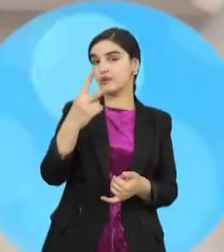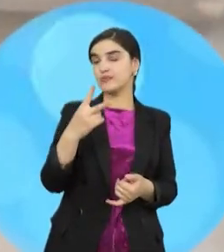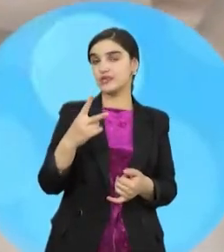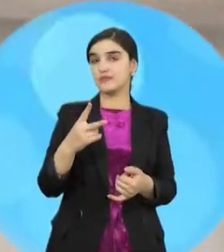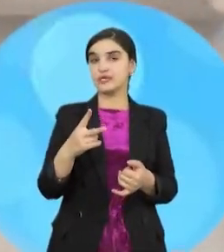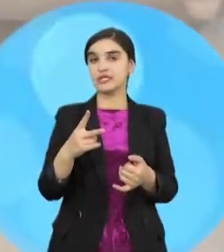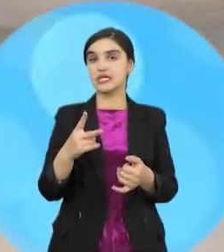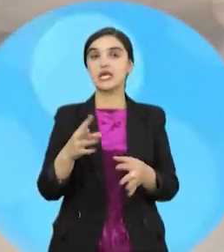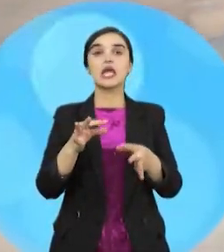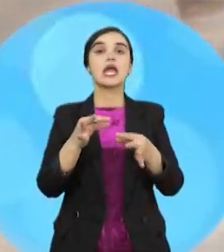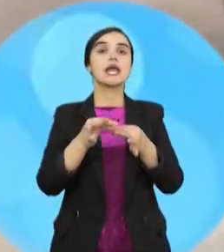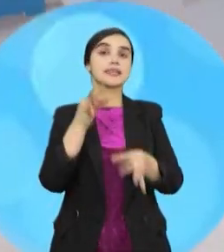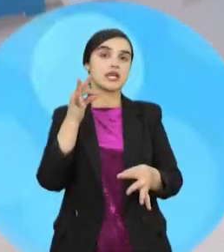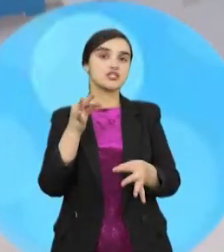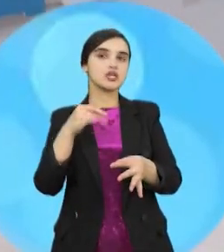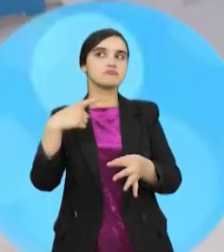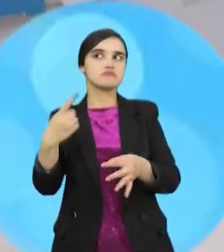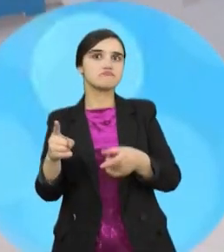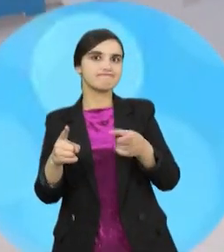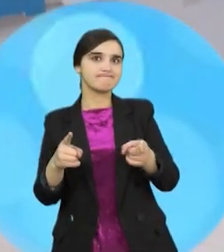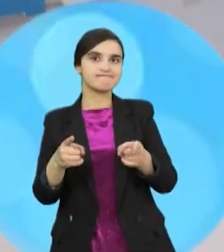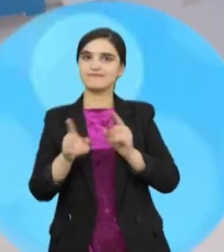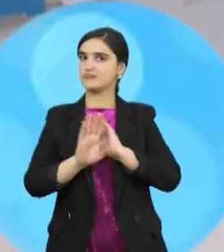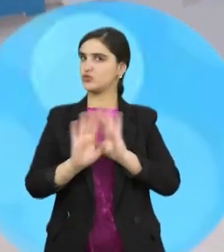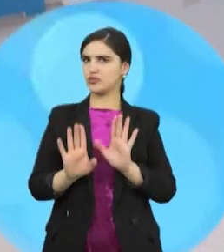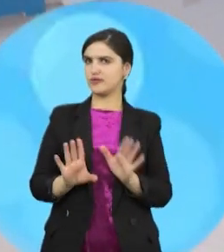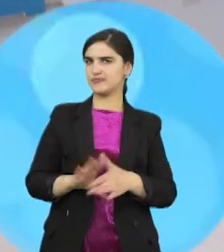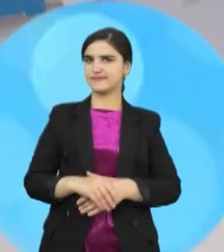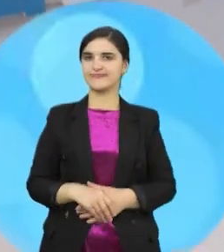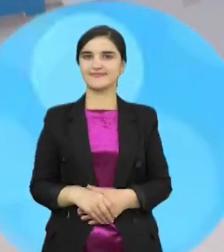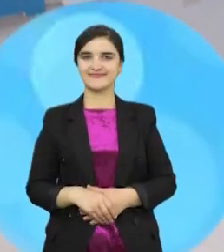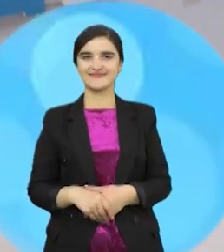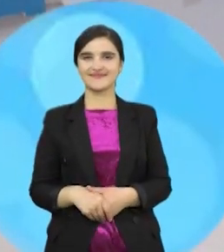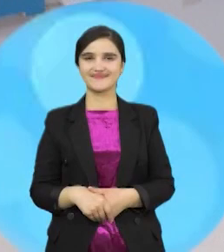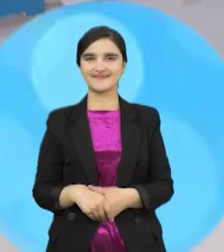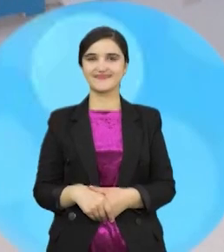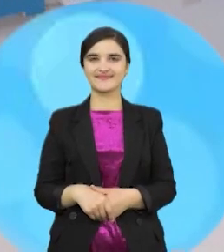و اکنون میبینیم که نایچه سمت خود رو ایواز میکند یا نه